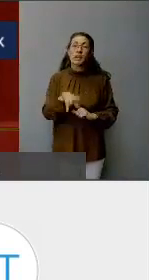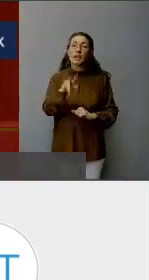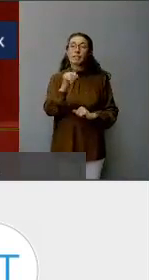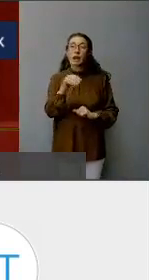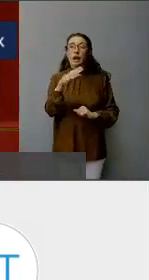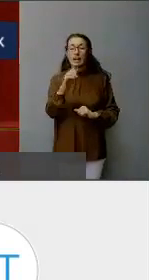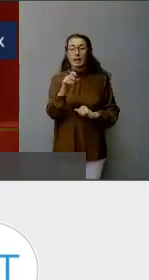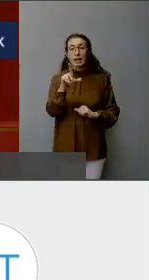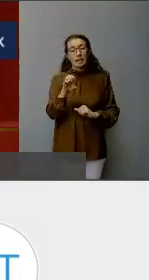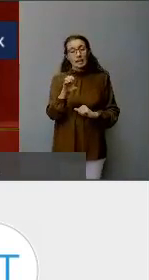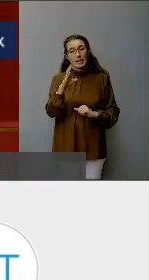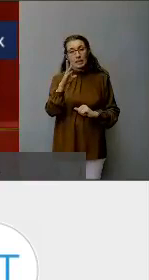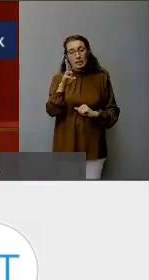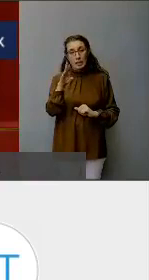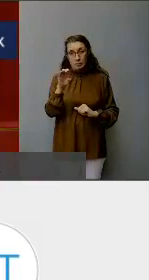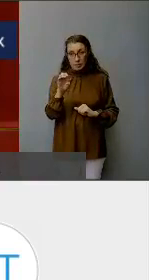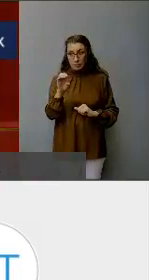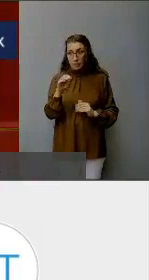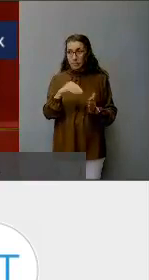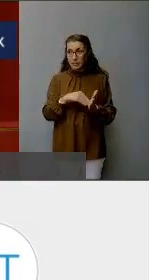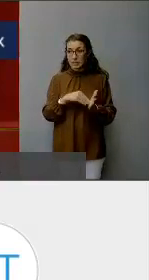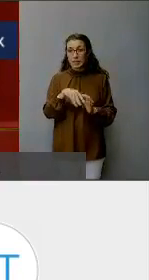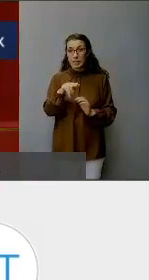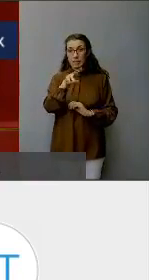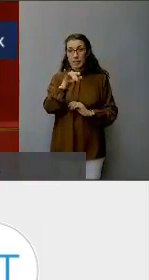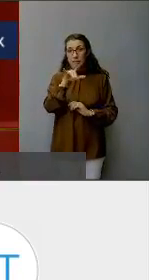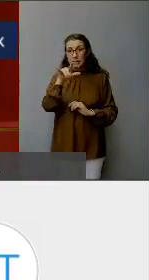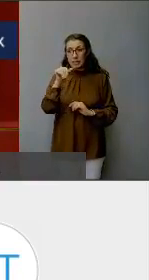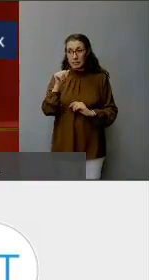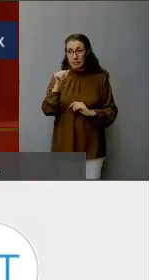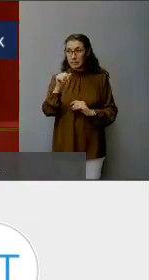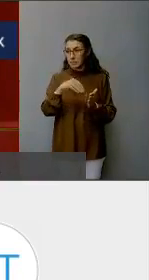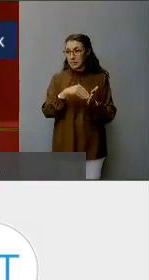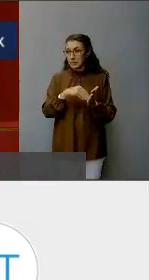ma calabre villa